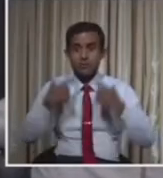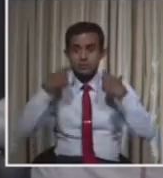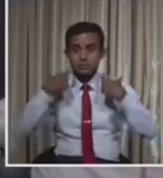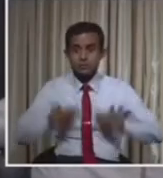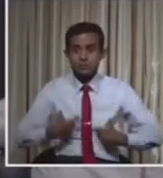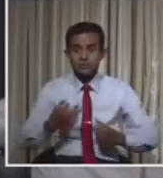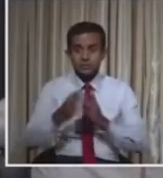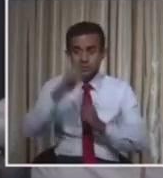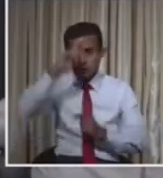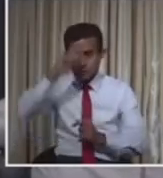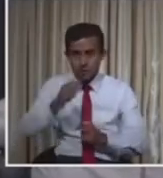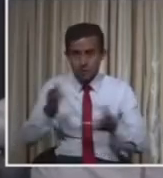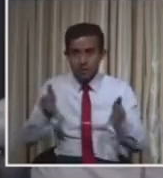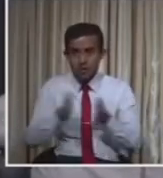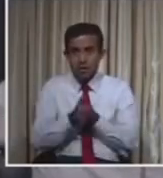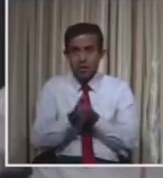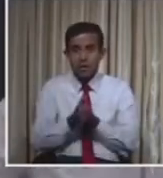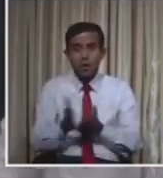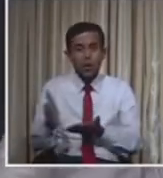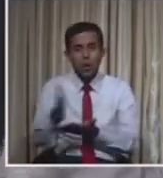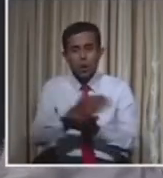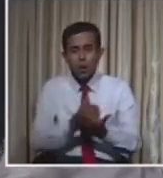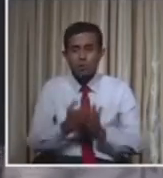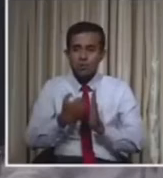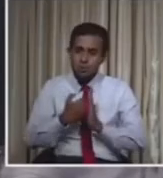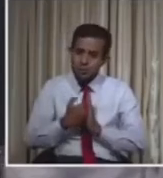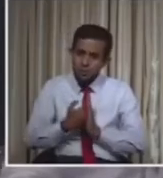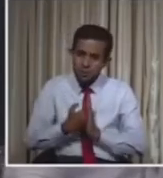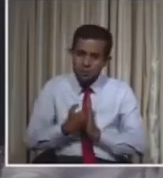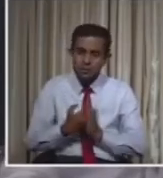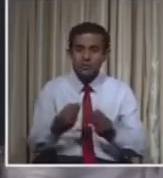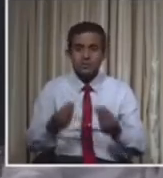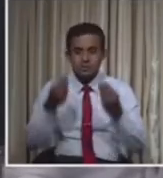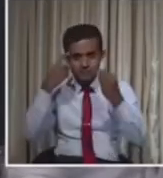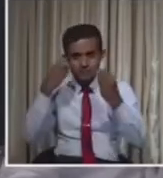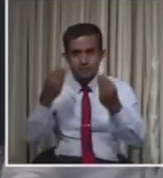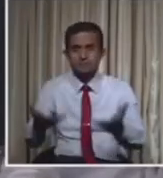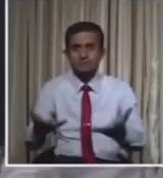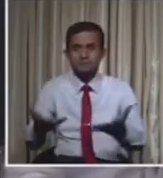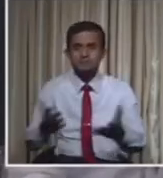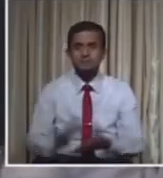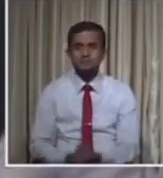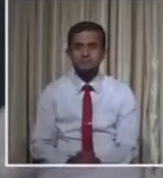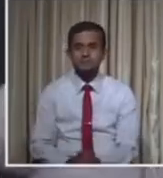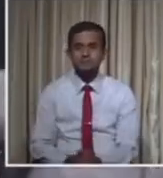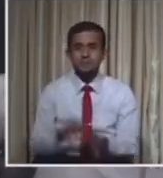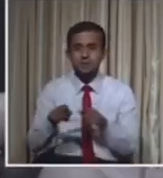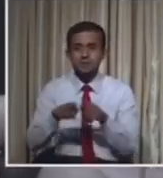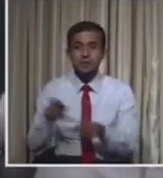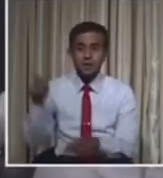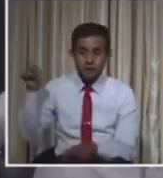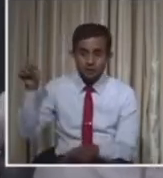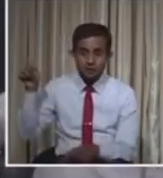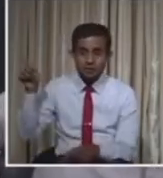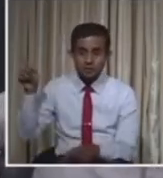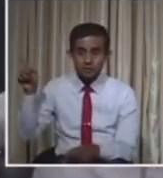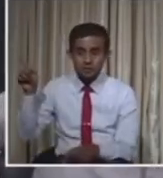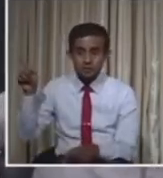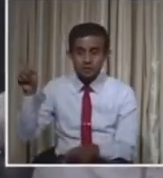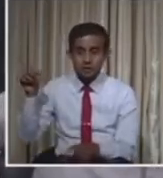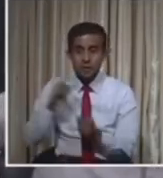රාජපක්ෂ ජනාධිපතිතුමා ඇතුළු හැම දෙනාටම බොහොම ගෞරවයෙන් අපි අද සිහිපත් කරනවා. ඒ වගේම අර